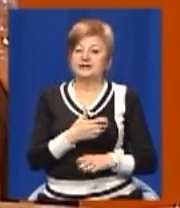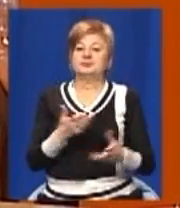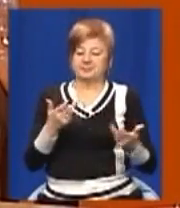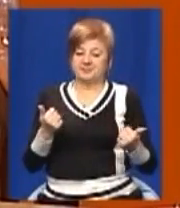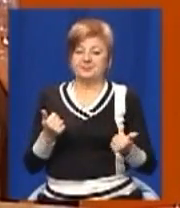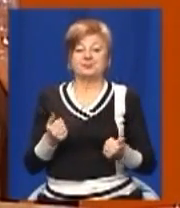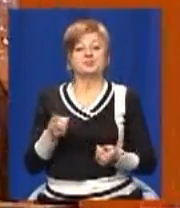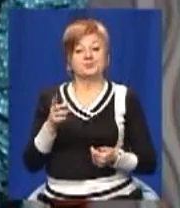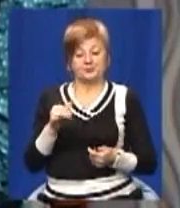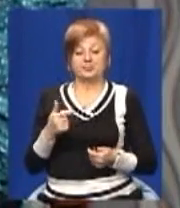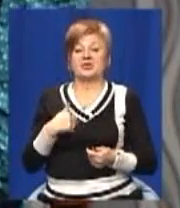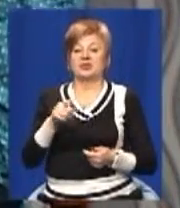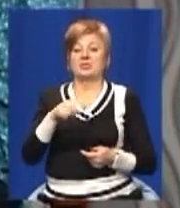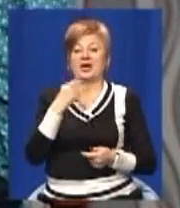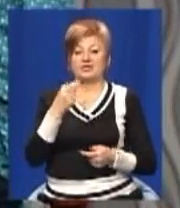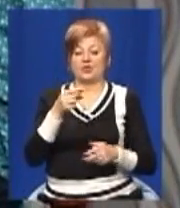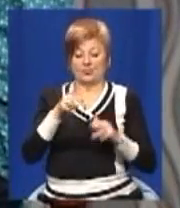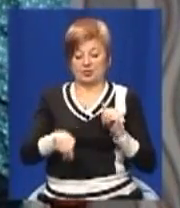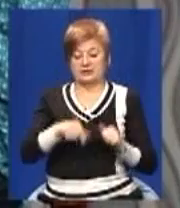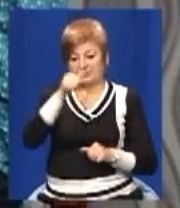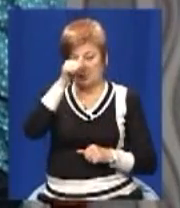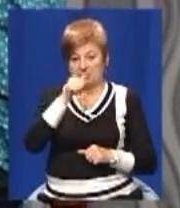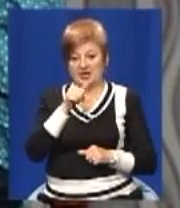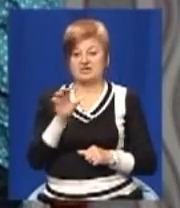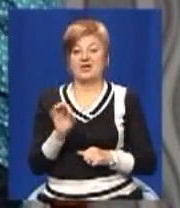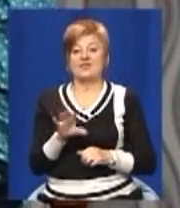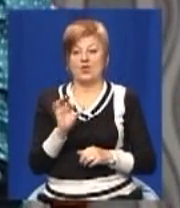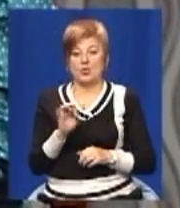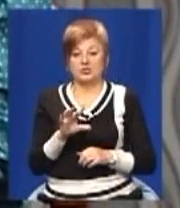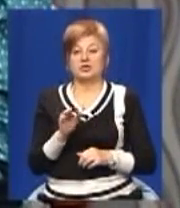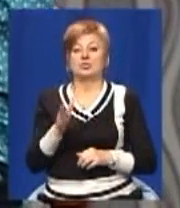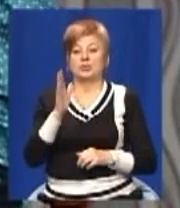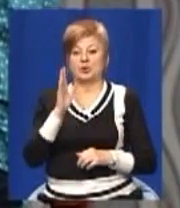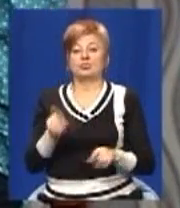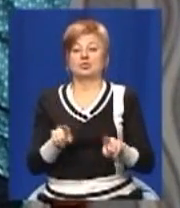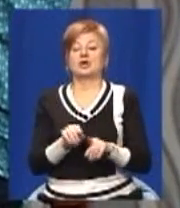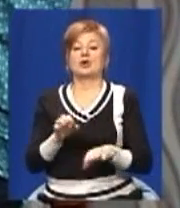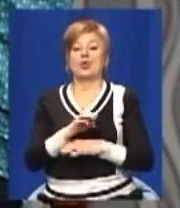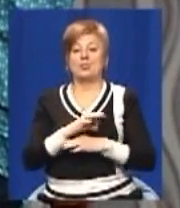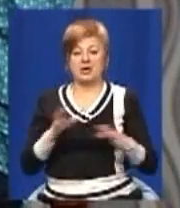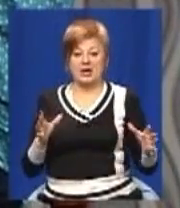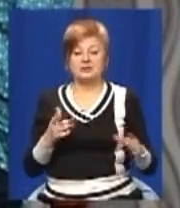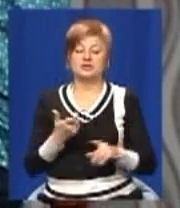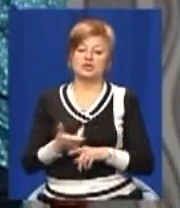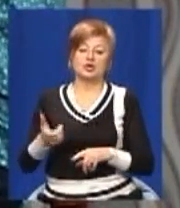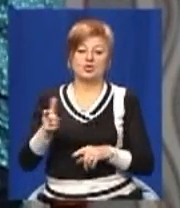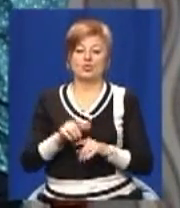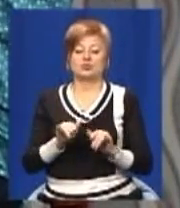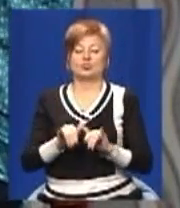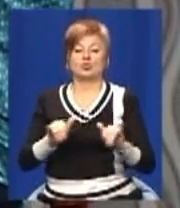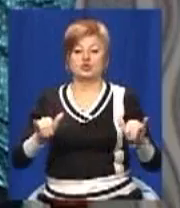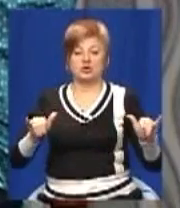Так. Ну, тоді я тобі говорю, що в кінці цього місяця, жовтня, відбувається таке свято Хеллоуіну, яке дуже таки